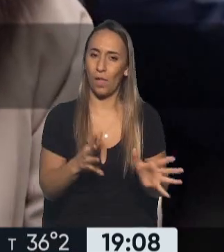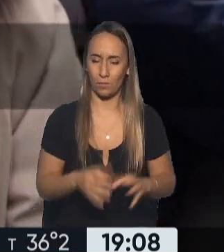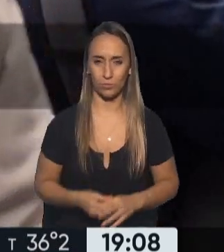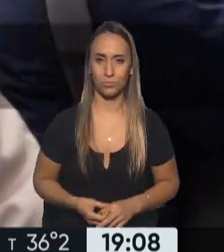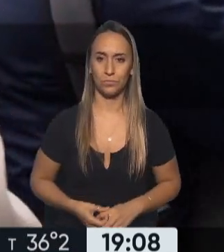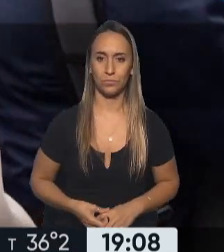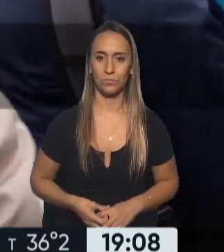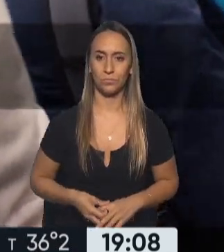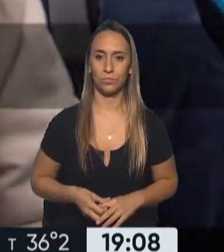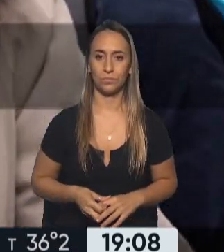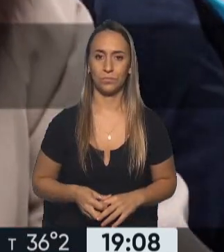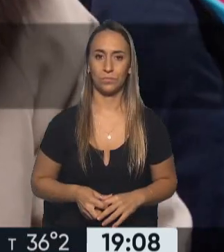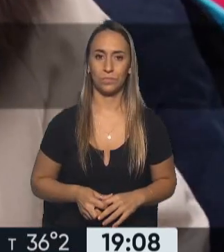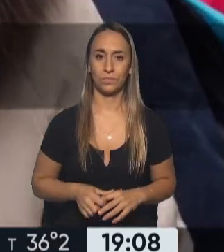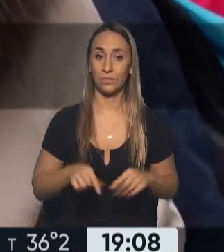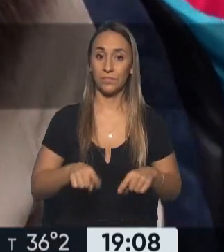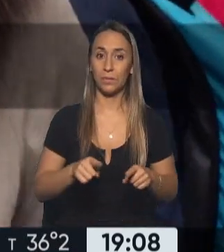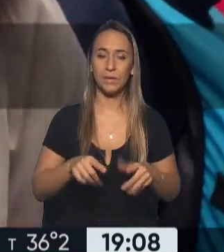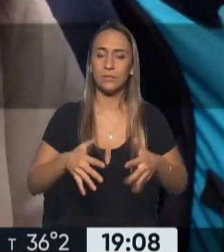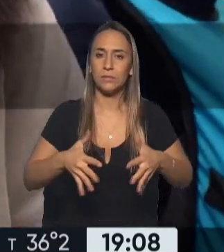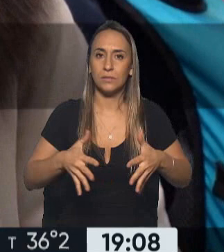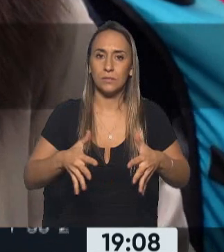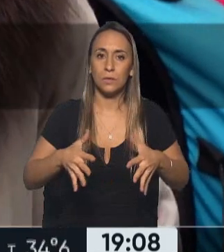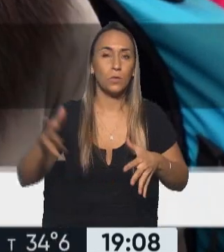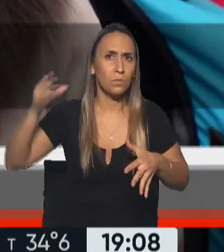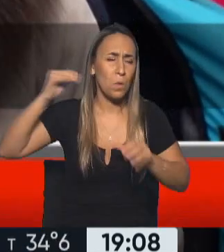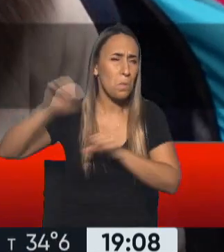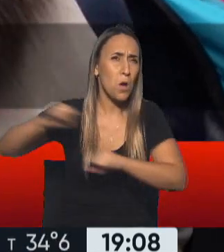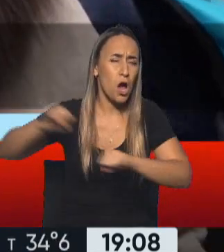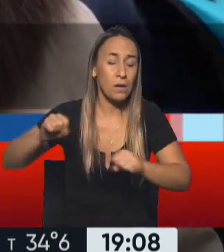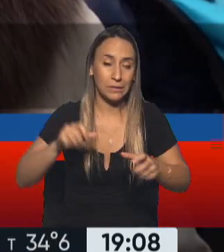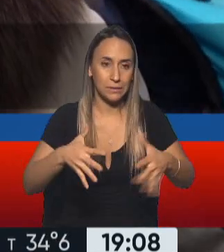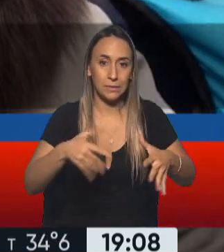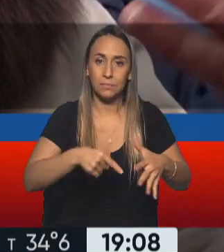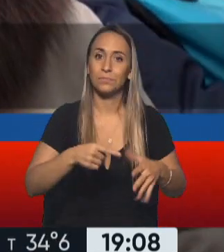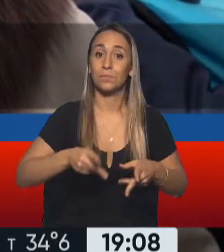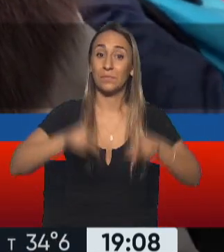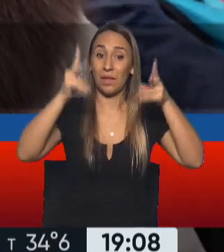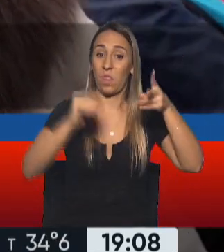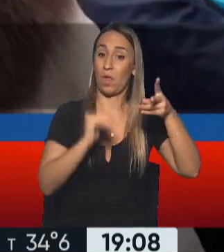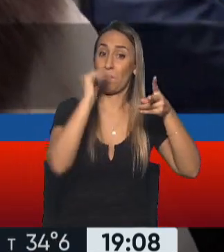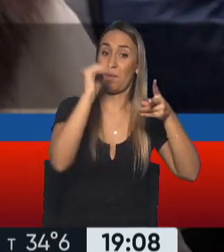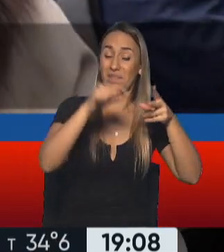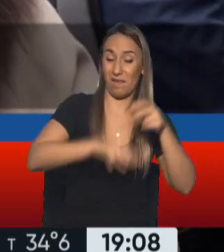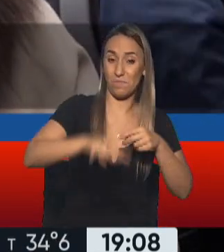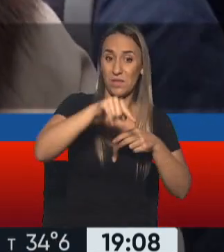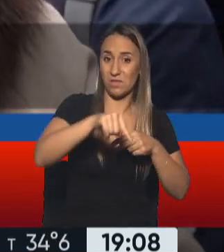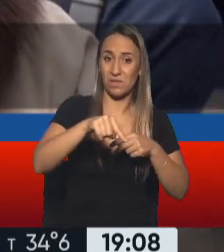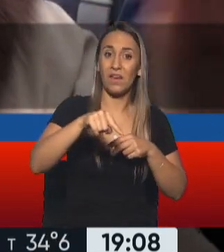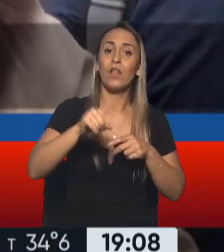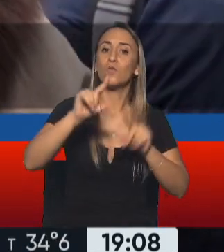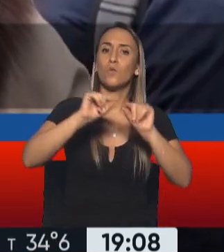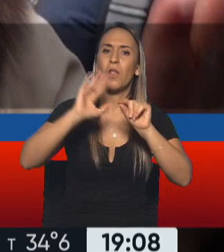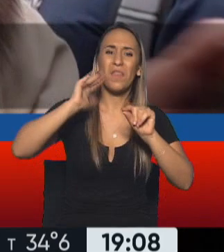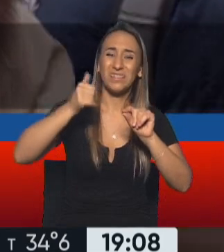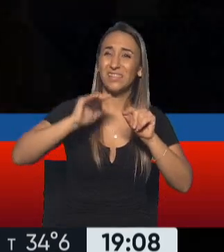куда-то, потому что он аж трясется, когда слышит взрывы. У нас в Харькове квартира на шестнадцатом этаже, и как раз там, где велись боевые действия.